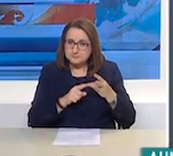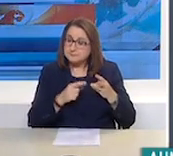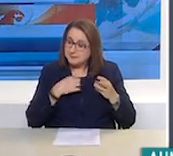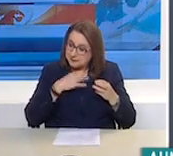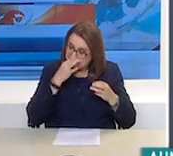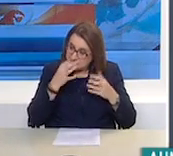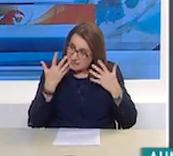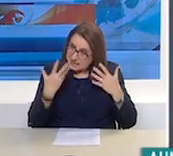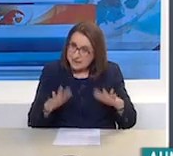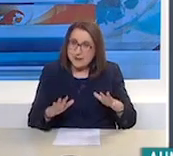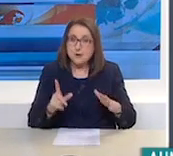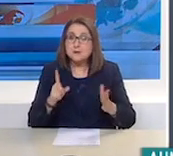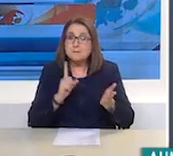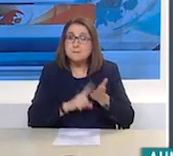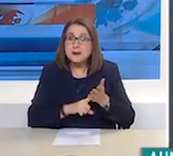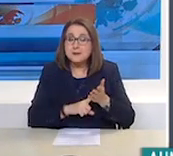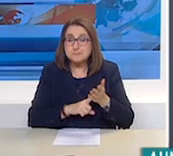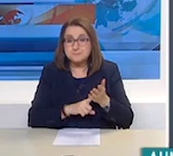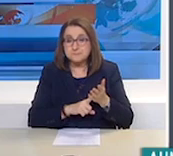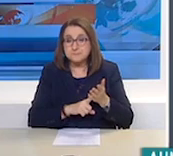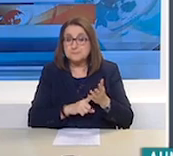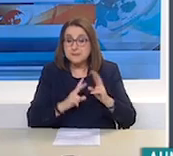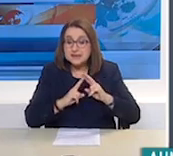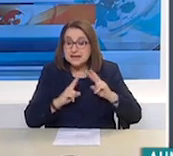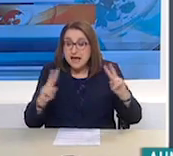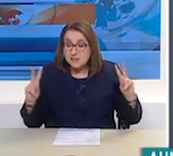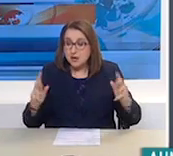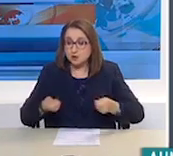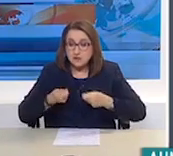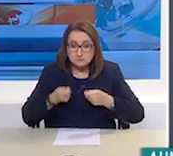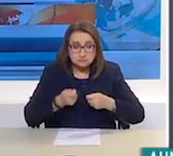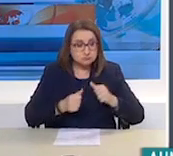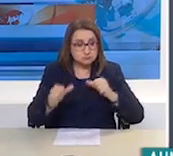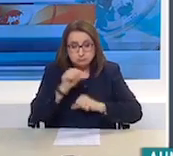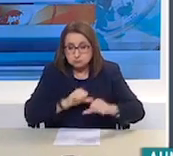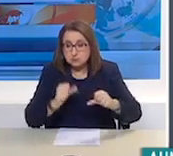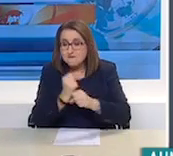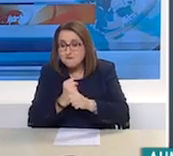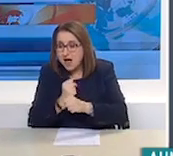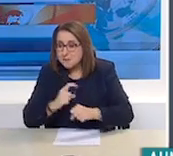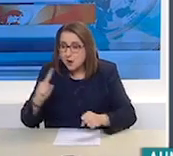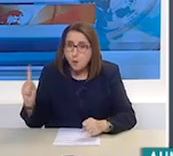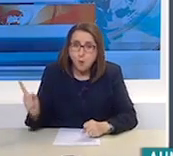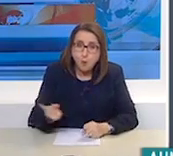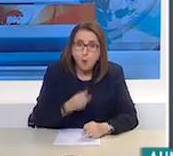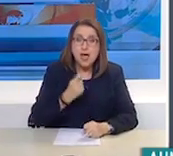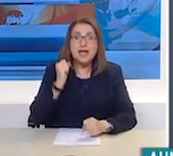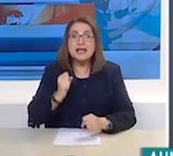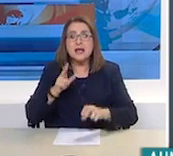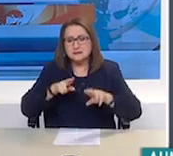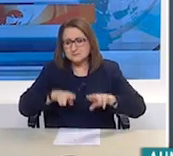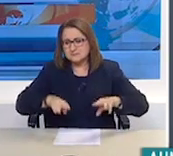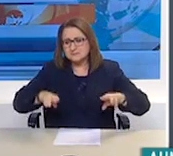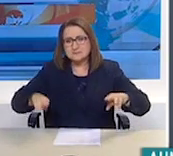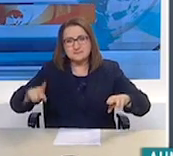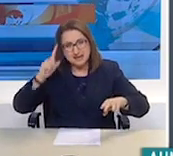ότι πρέπει να ακολουθεί καθαριότητα, απολύμανση της ξαπλώστρας, αν